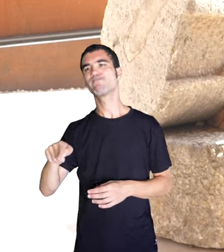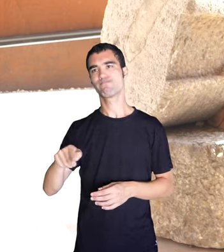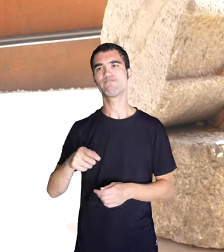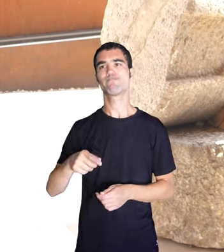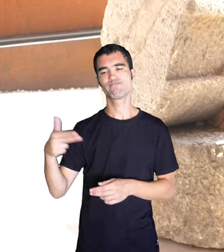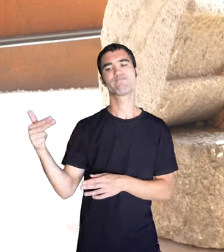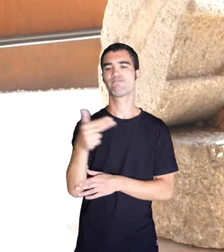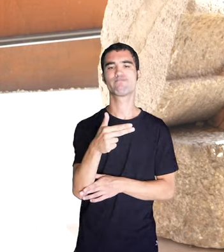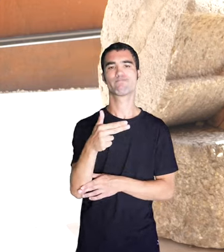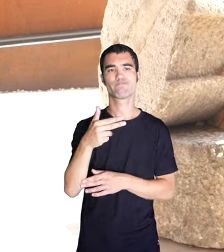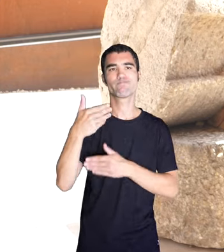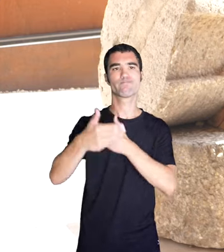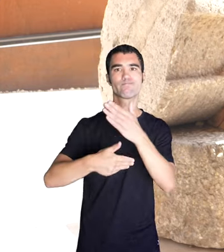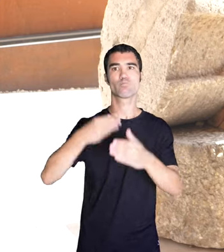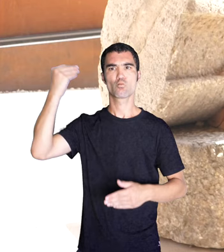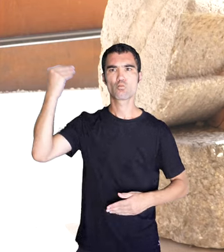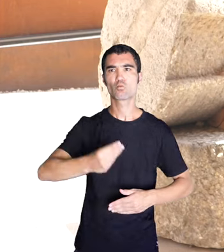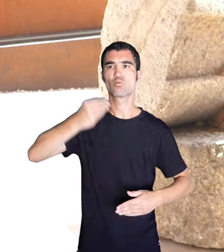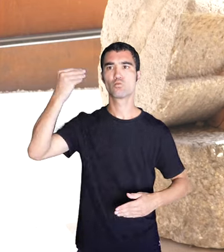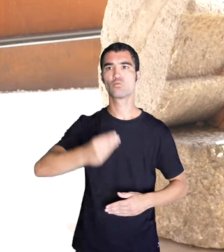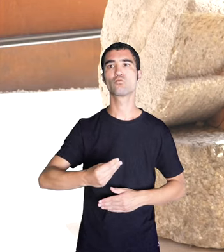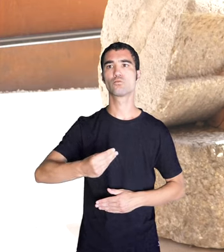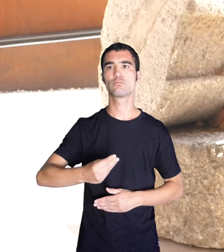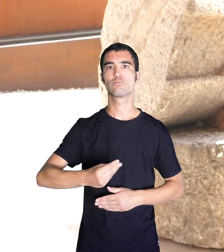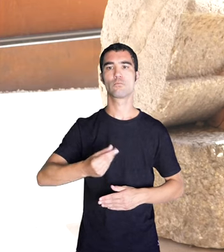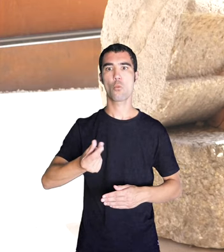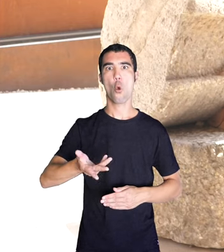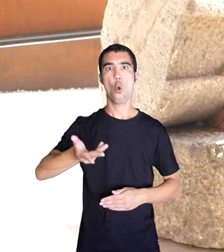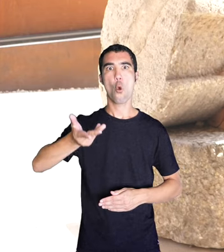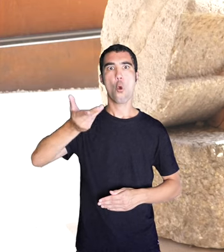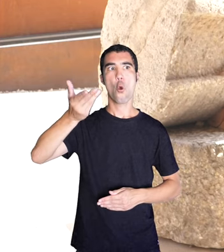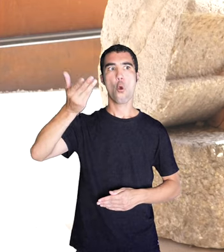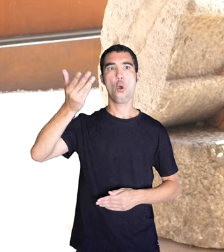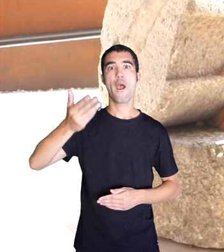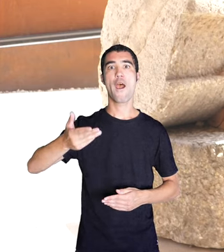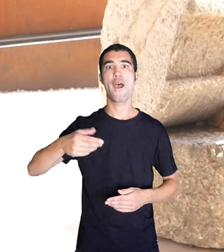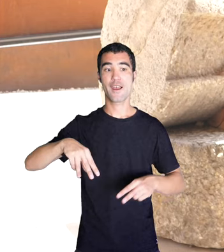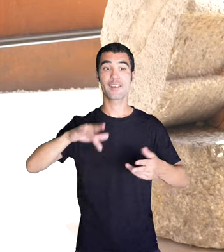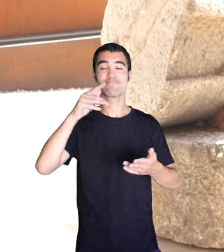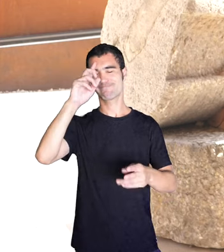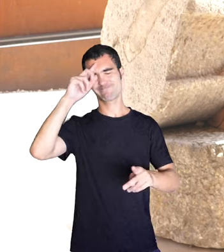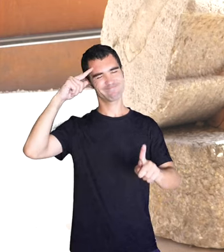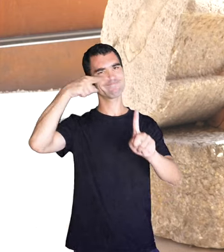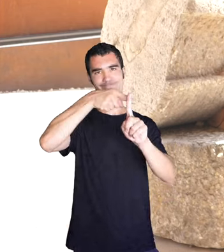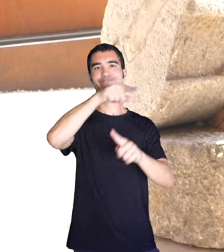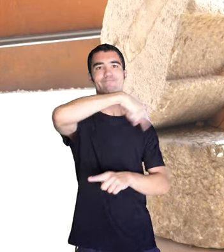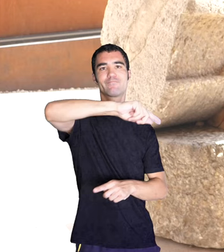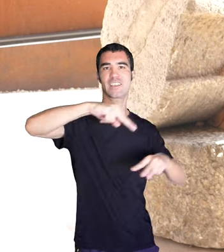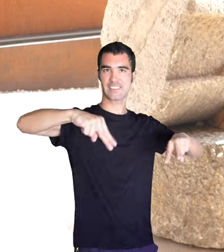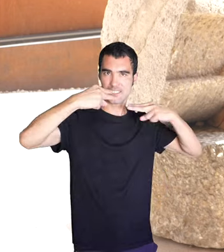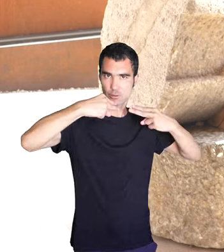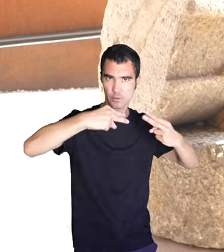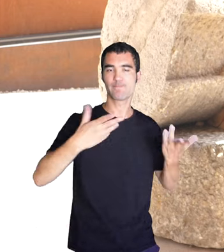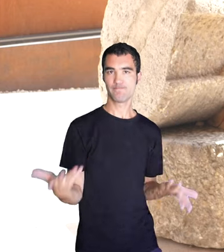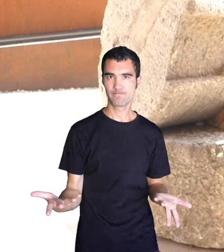ja el peix bo, diríem, ja havia agafat un preu, encara en els restaurants. Sí que és vera